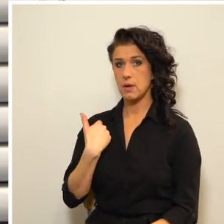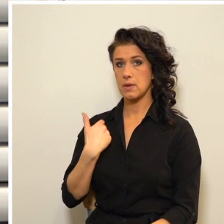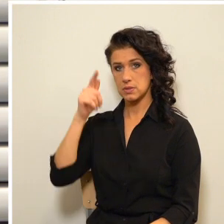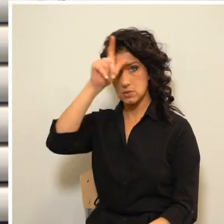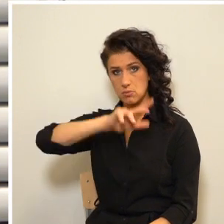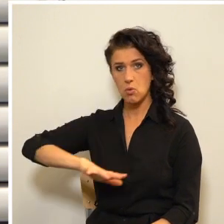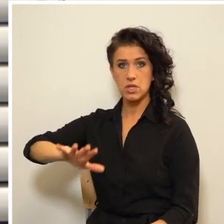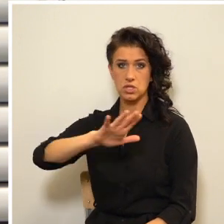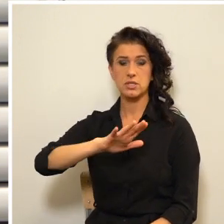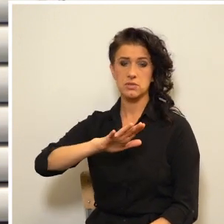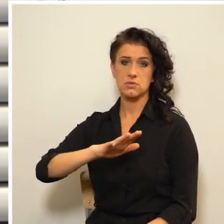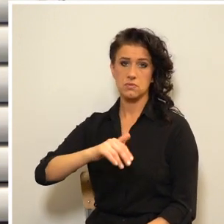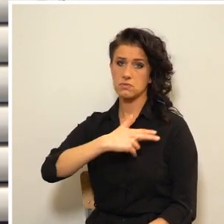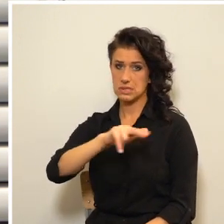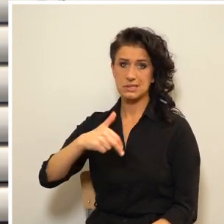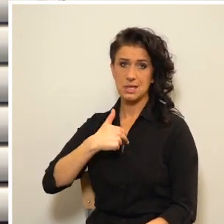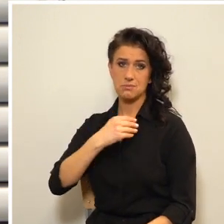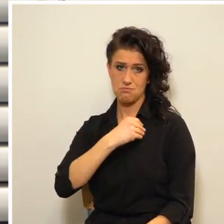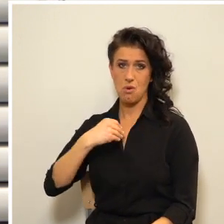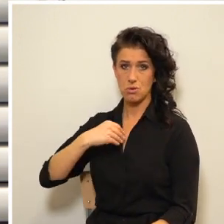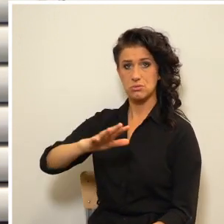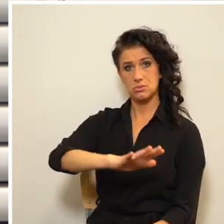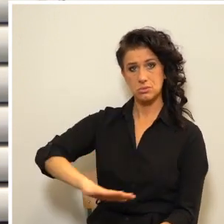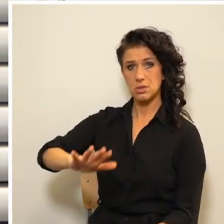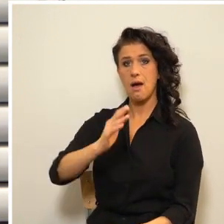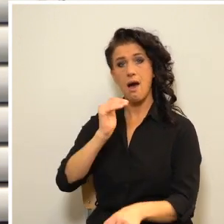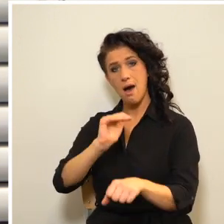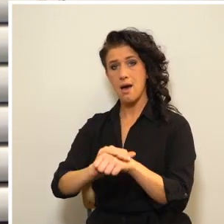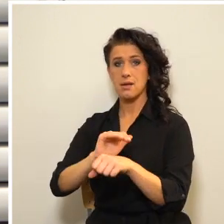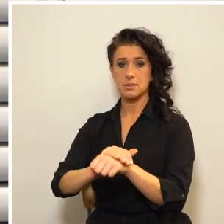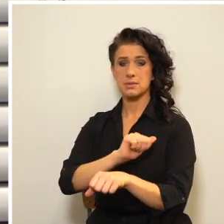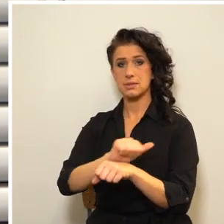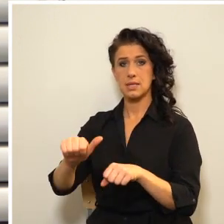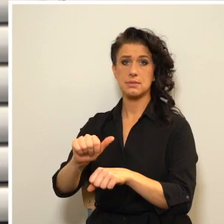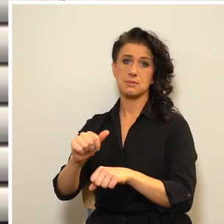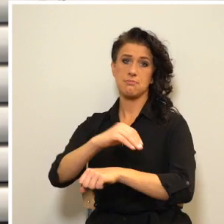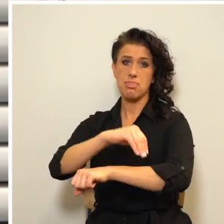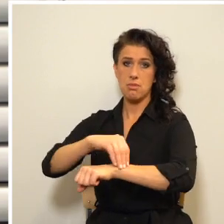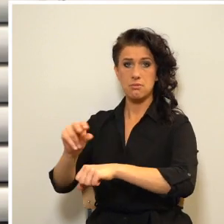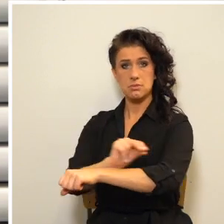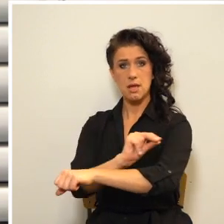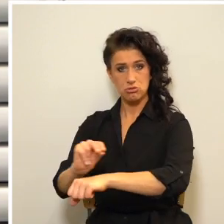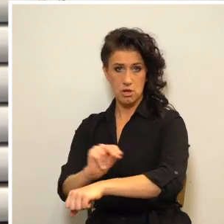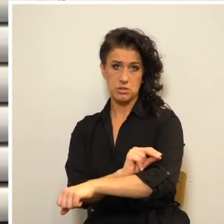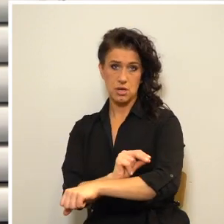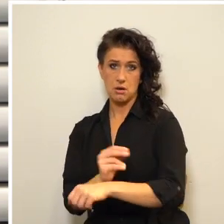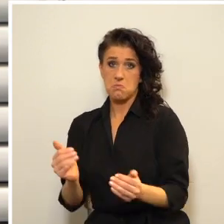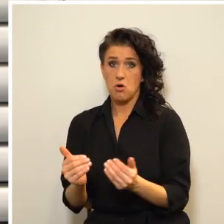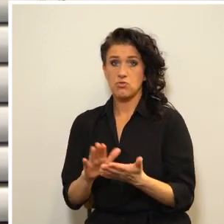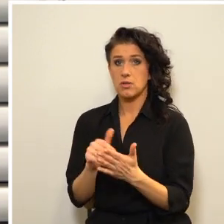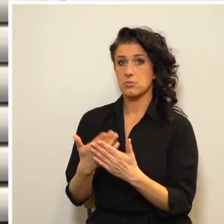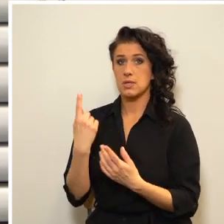już akceptuję tą metodę leczenia No może się zdarzyć że przy jakiejś